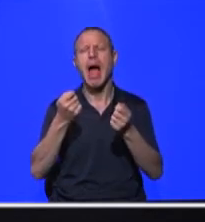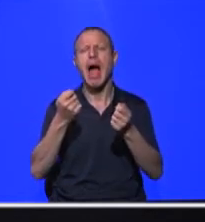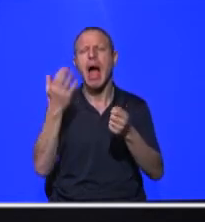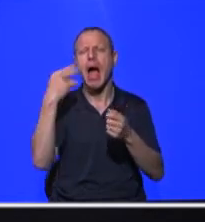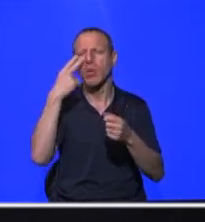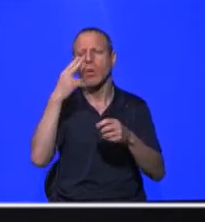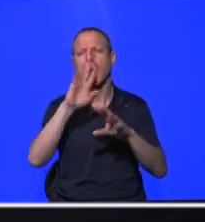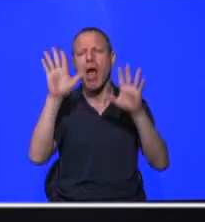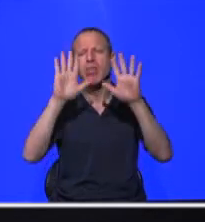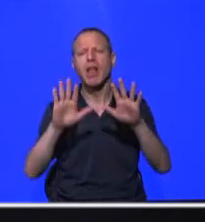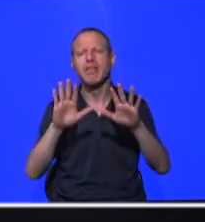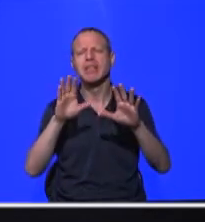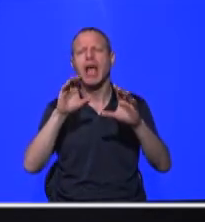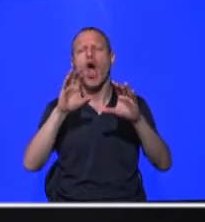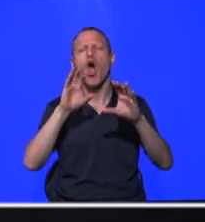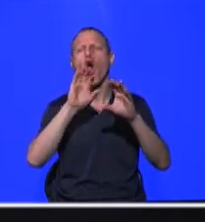את הכתוביות.